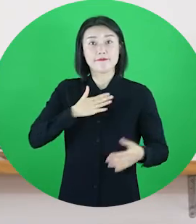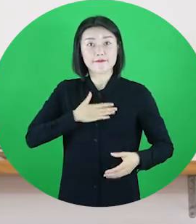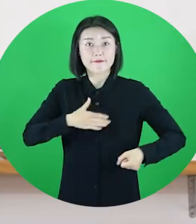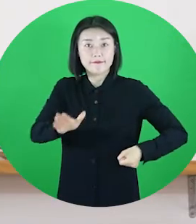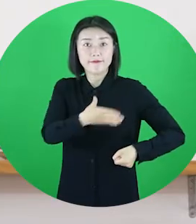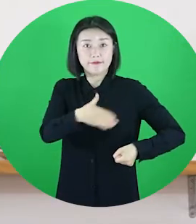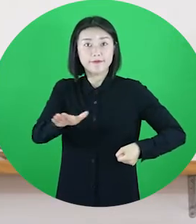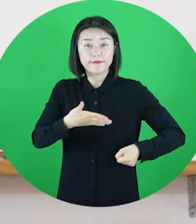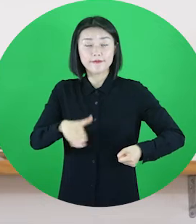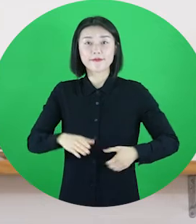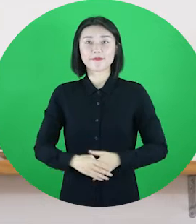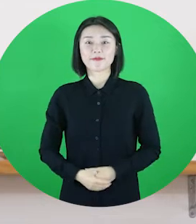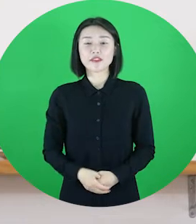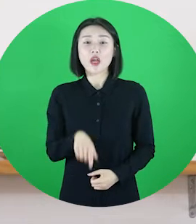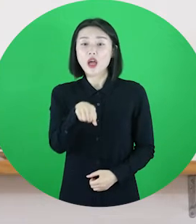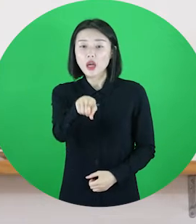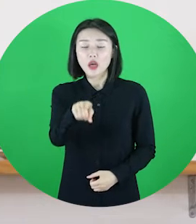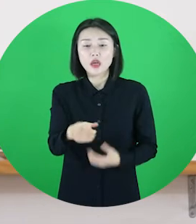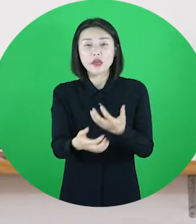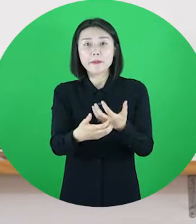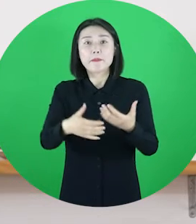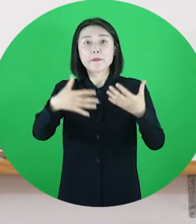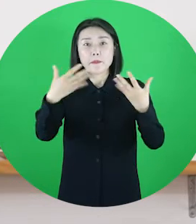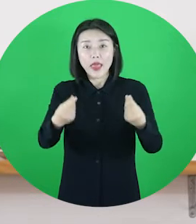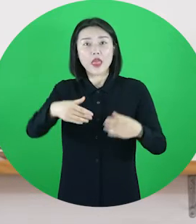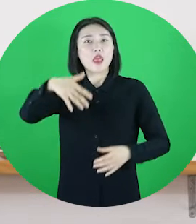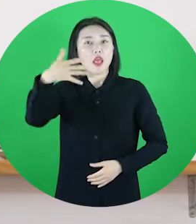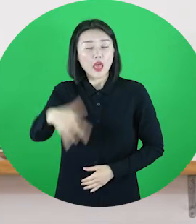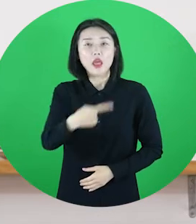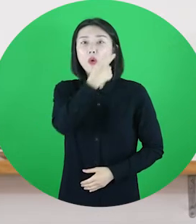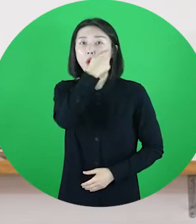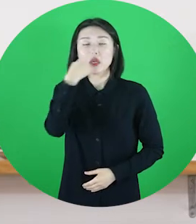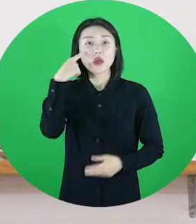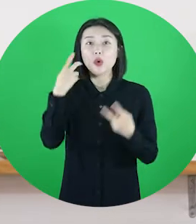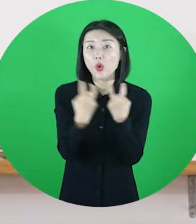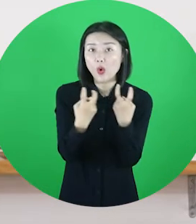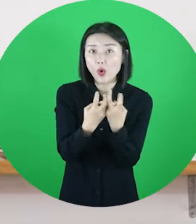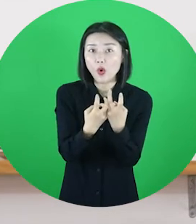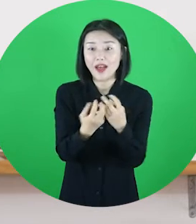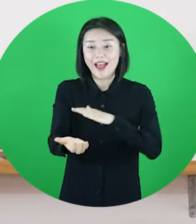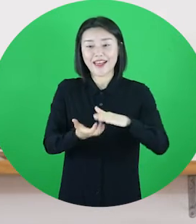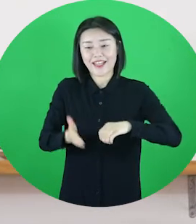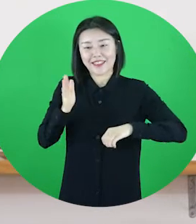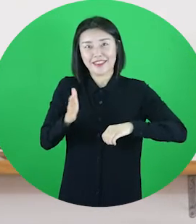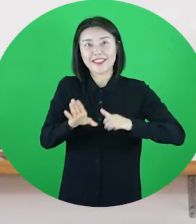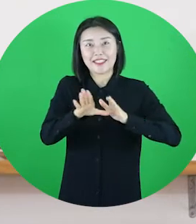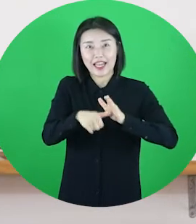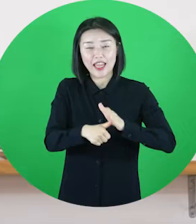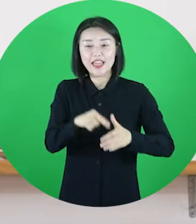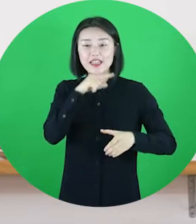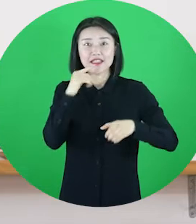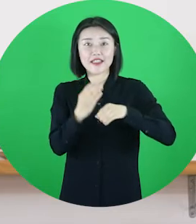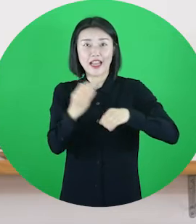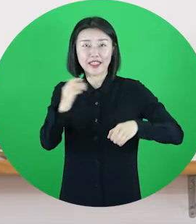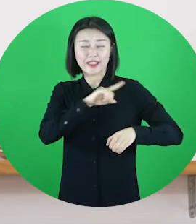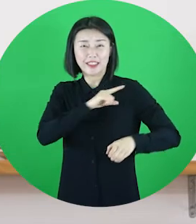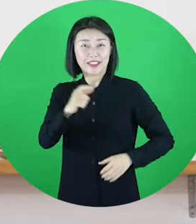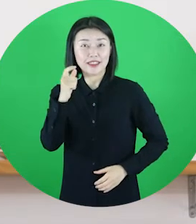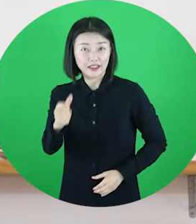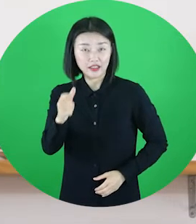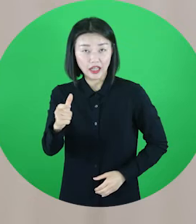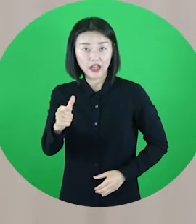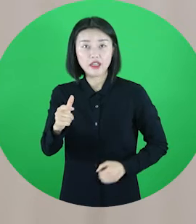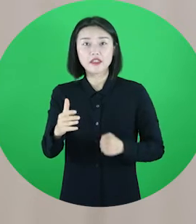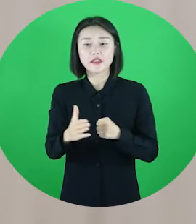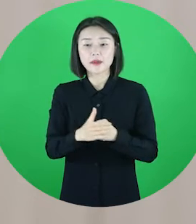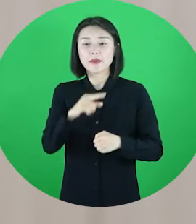당근이 가장 단단해서 썰기 어려웠는데 이 당근이 익으면 다른 채소들도 야채들도 다 익은